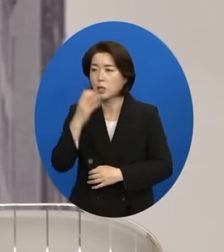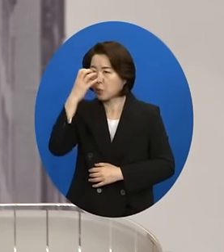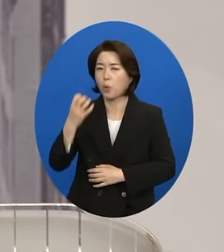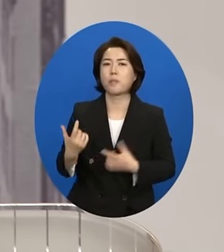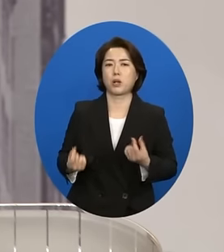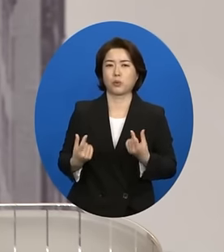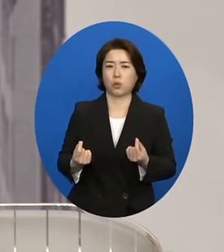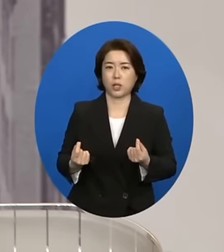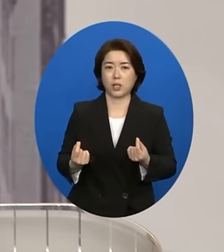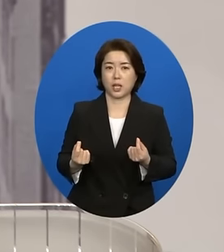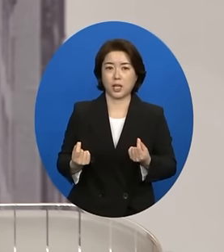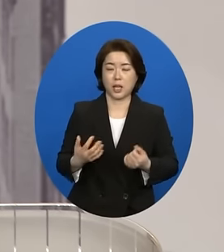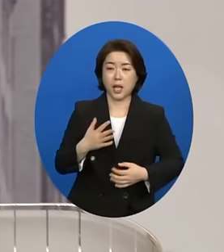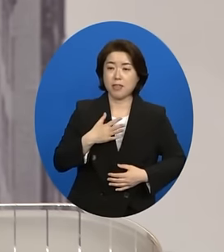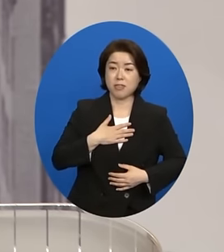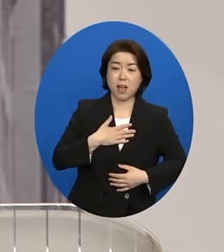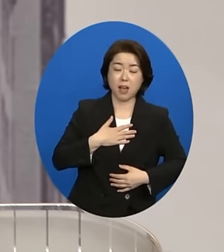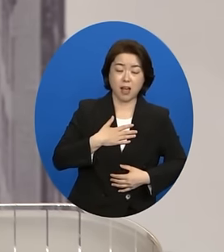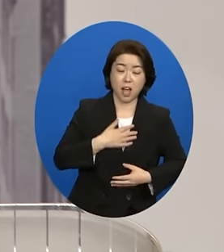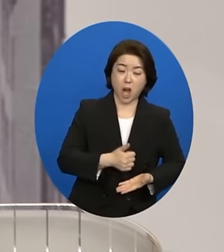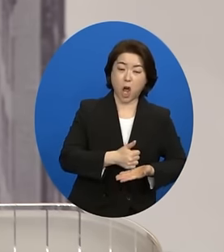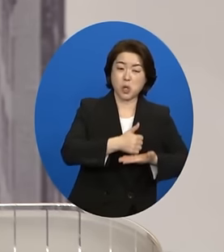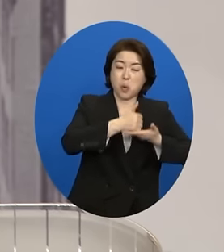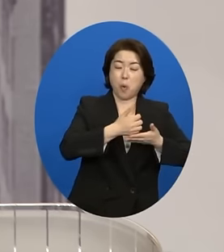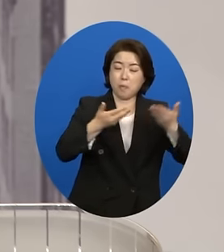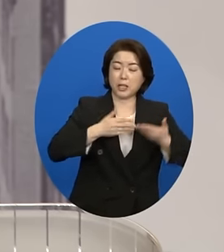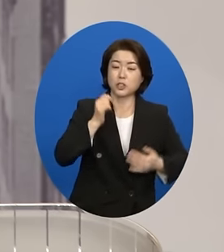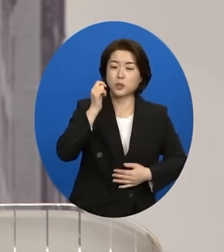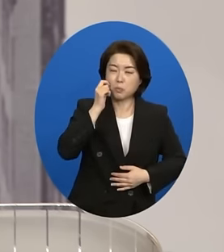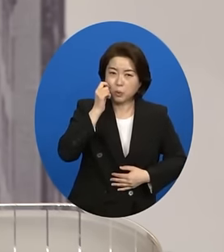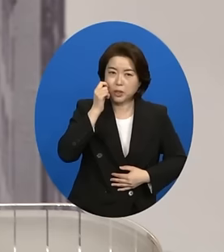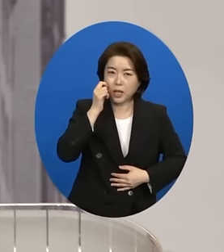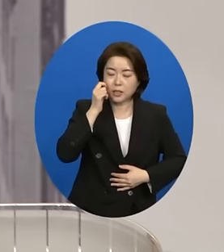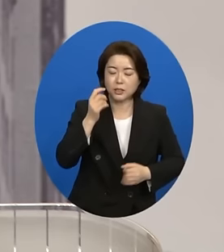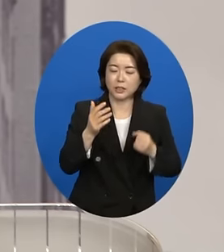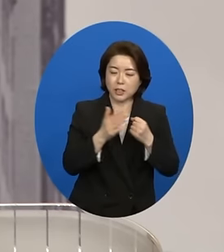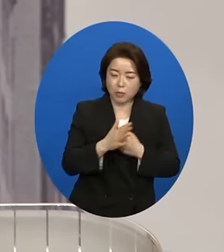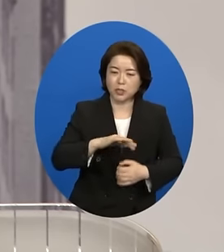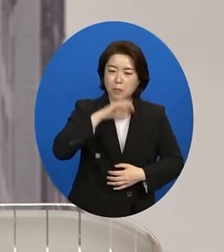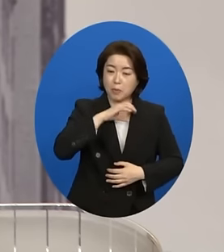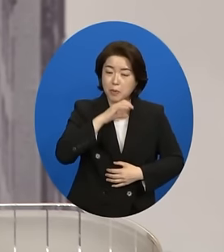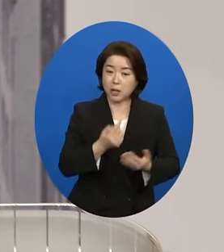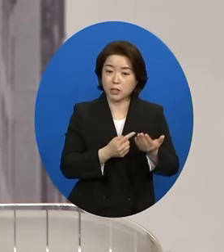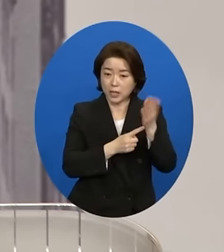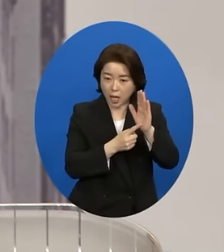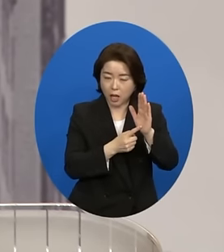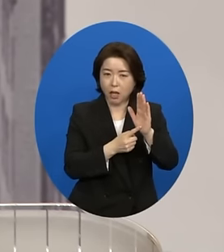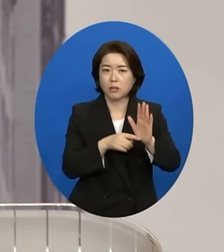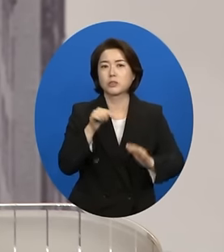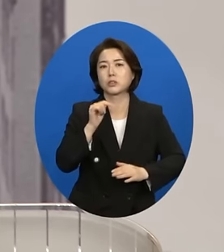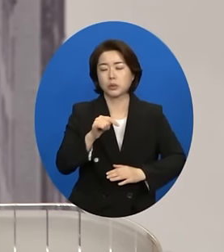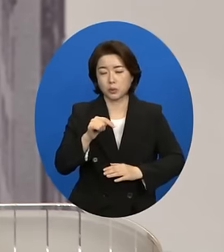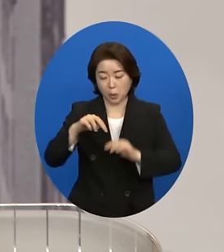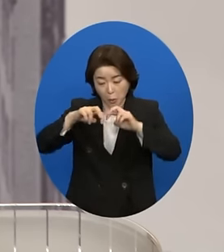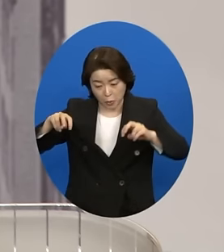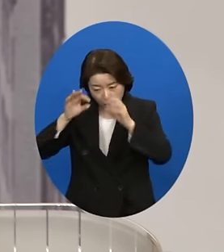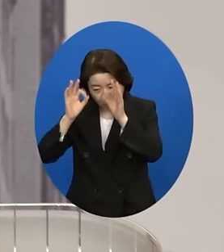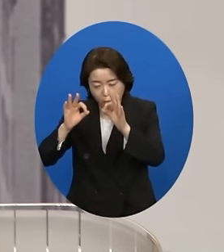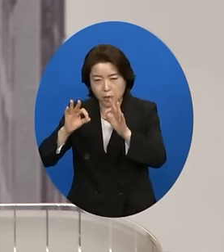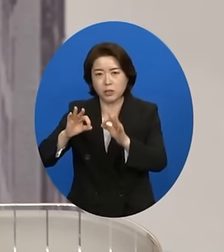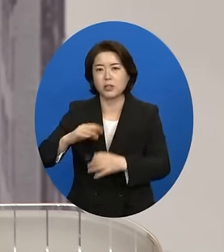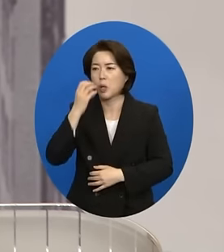자아의 불평이 자기 연민이거든요. 그러니까 이것만 점검해 봐도 아, 내가 지금 이